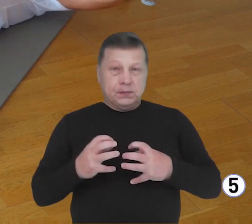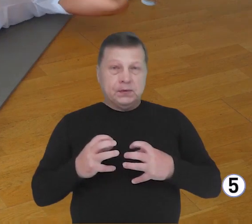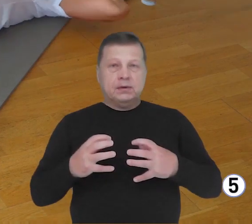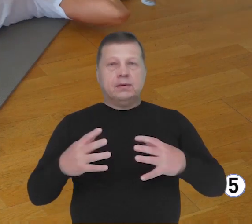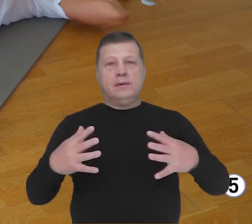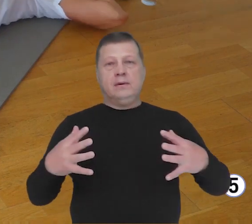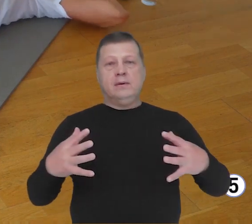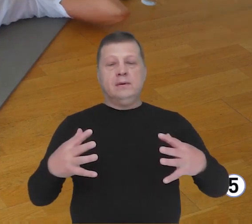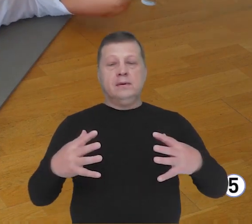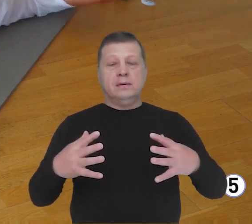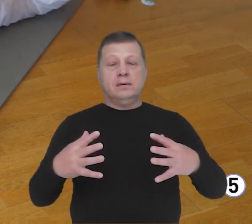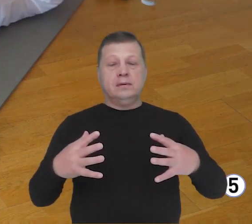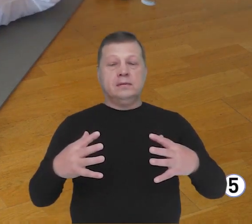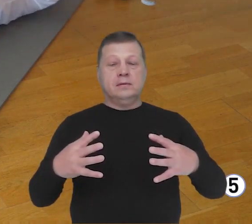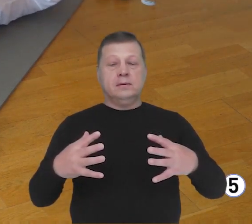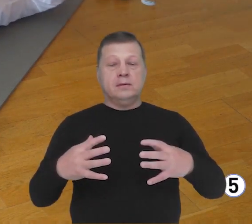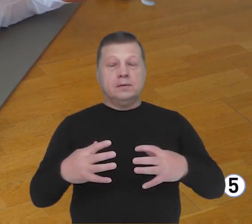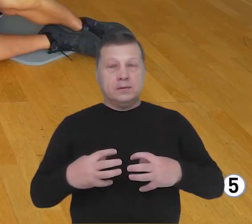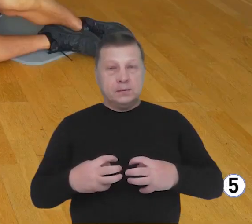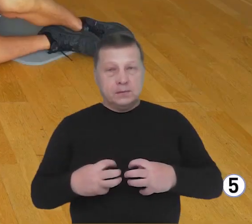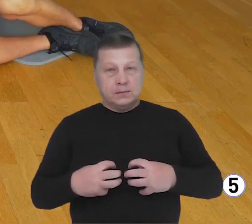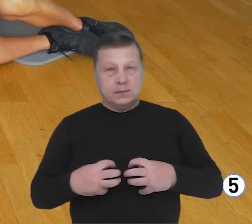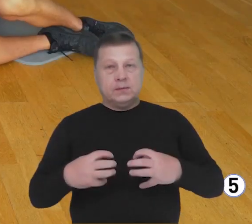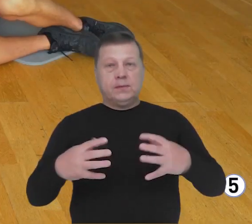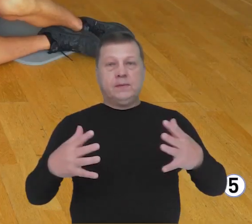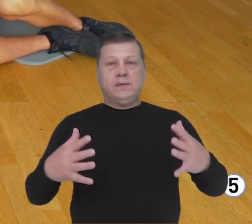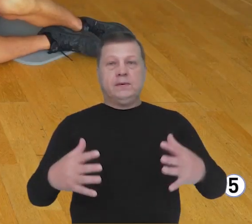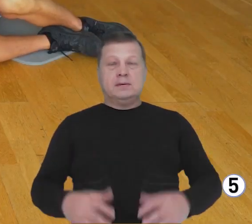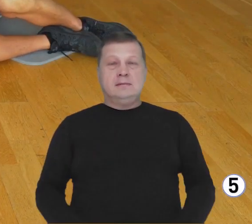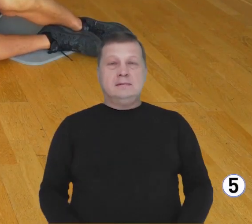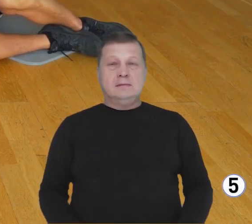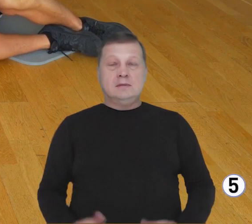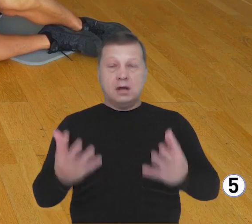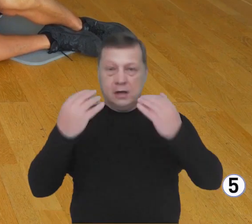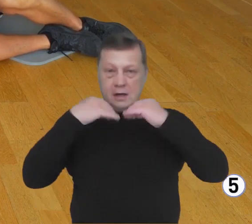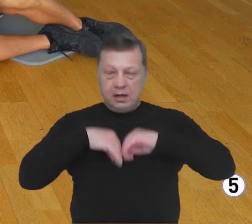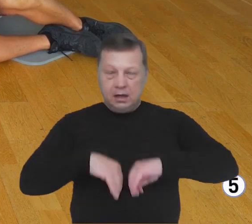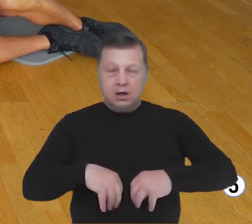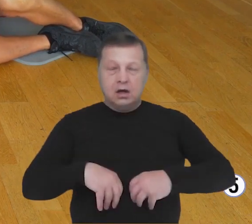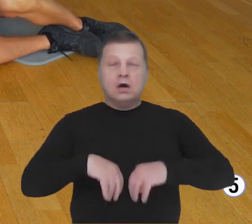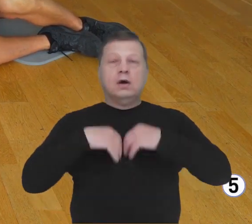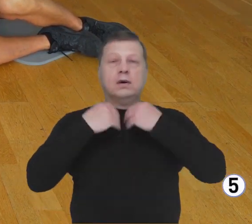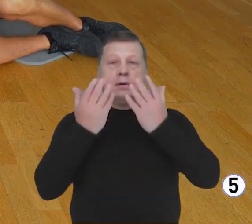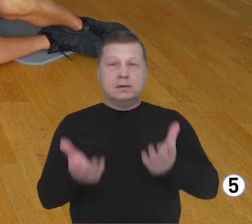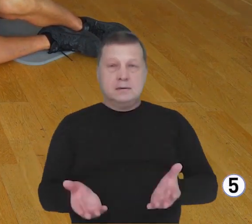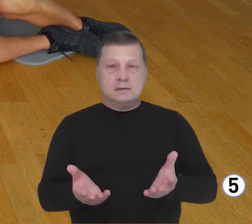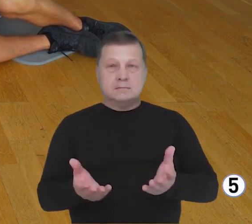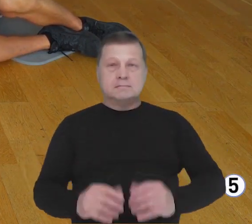Spięcie. I wyprost. Dobrze. Wydech i